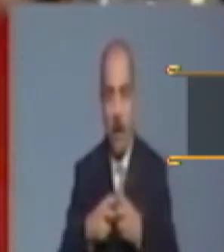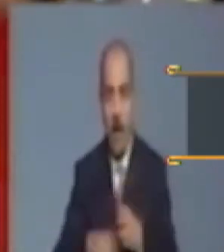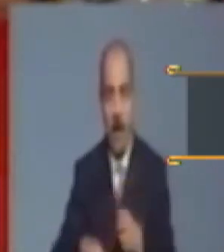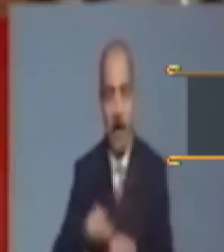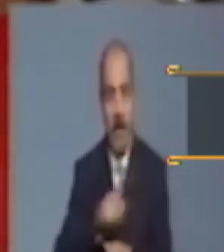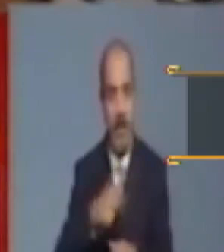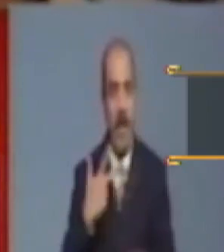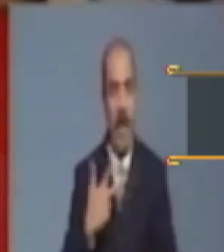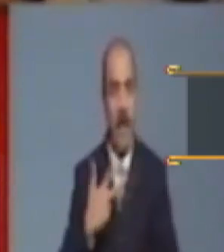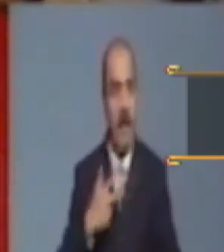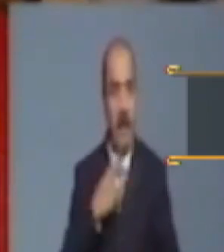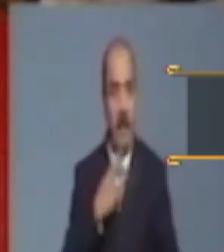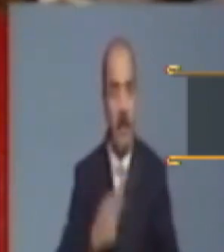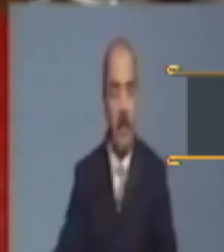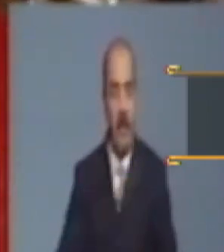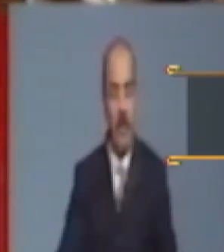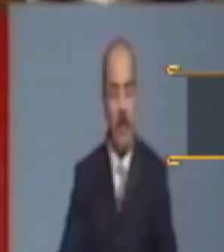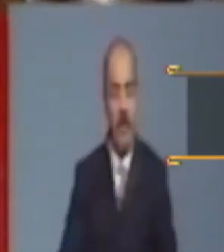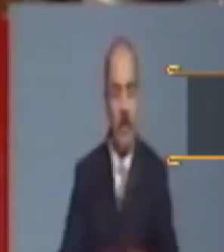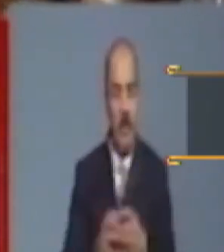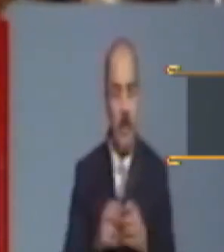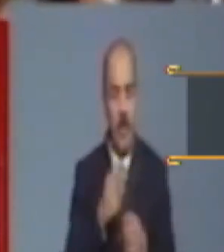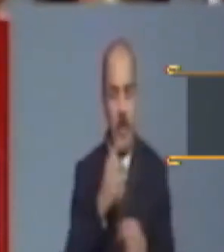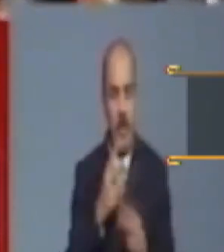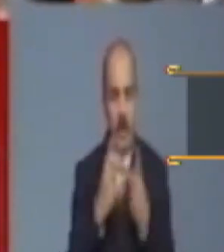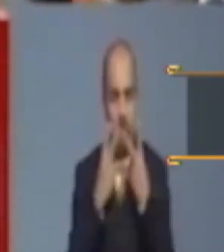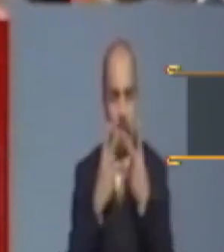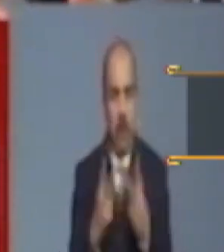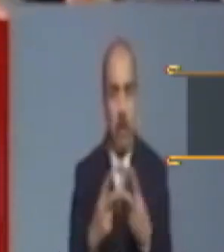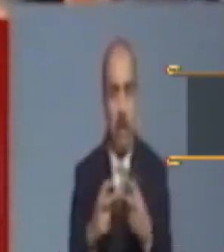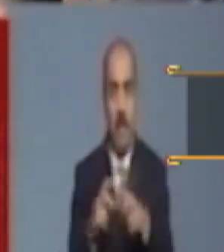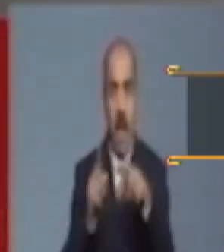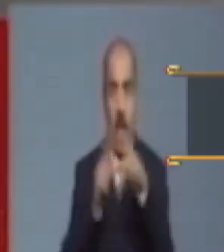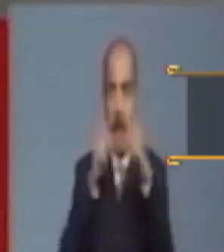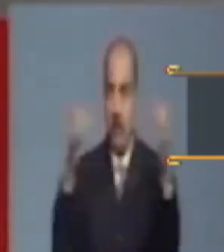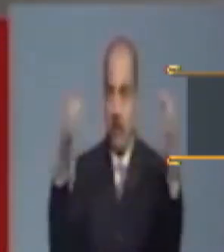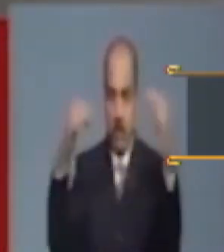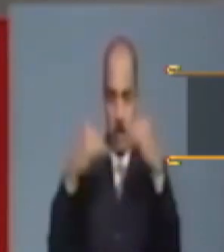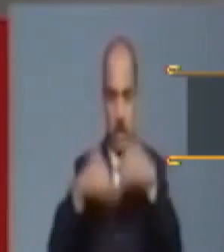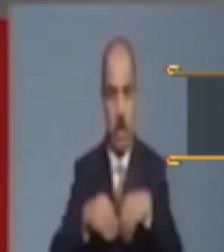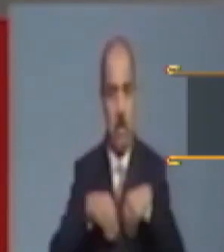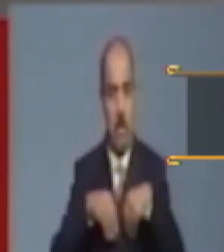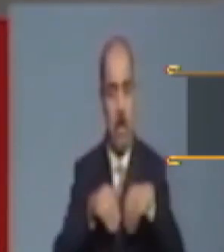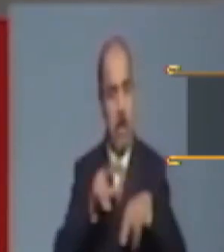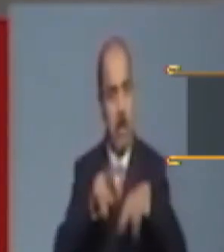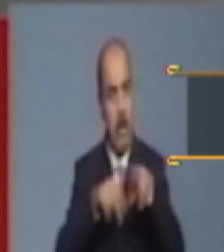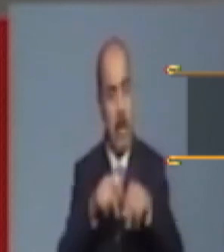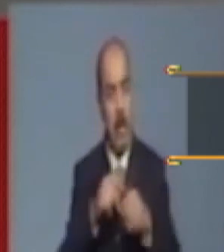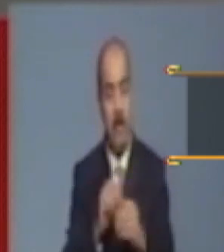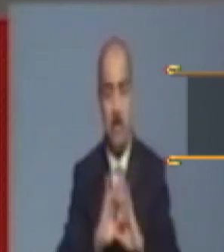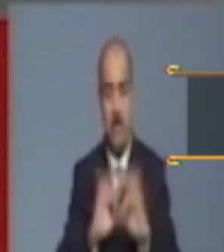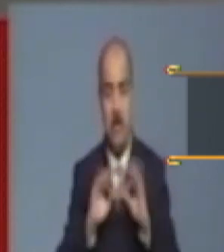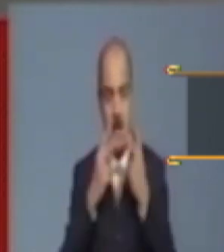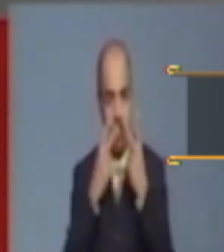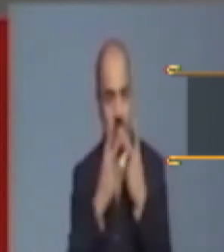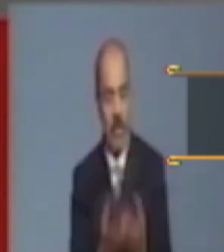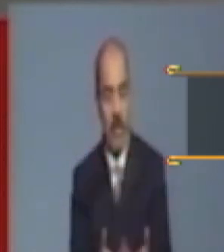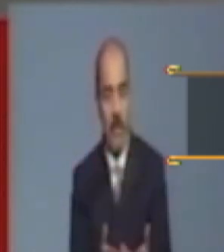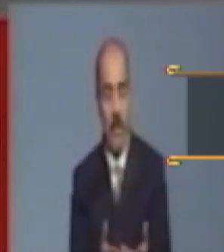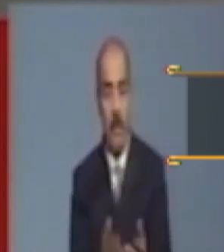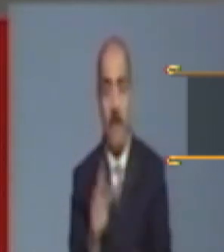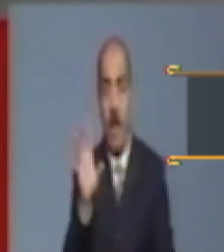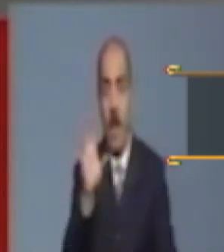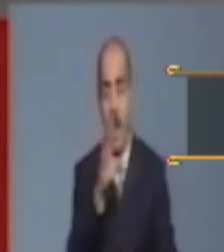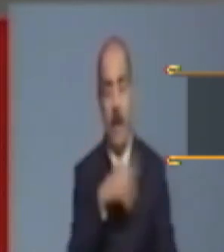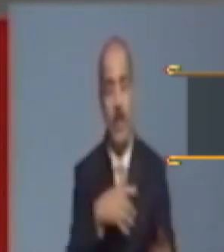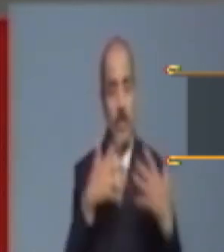الثالثة الذي يعد بمثابة منصة عالمية على إتاحة الفرصة أمام الدول